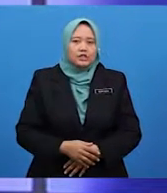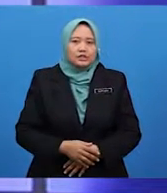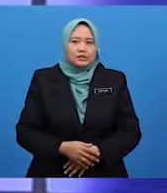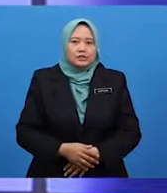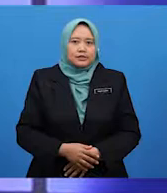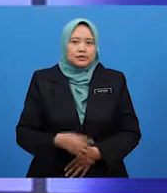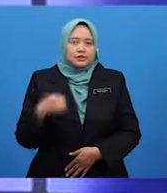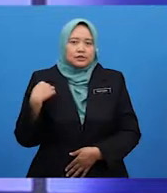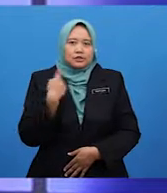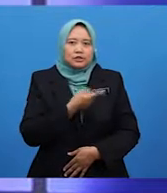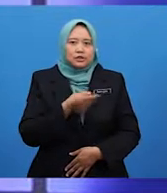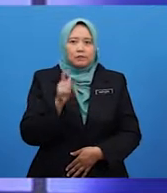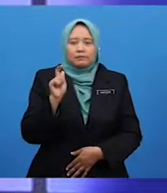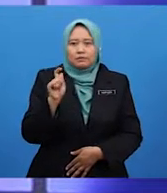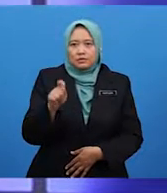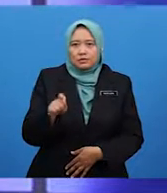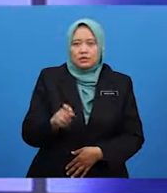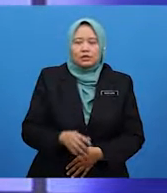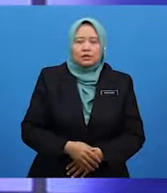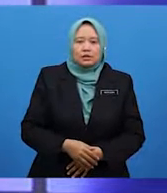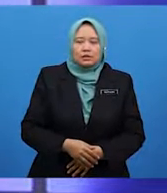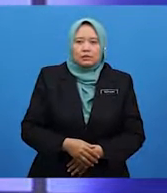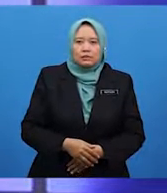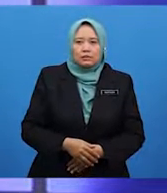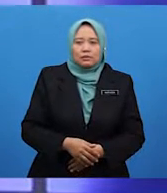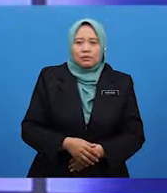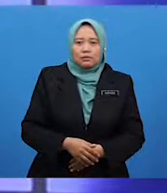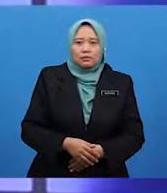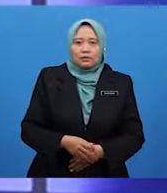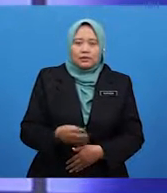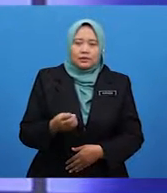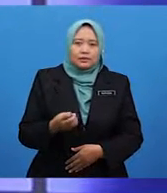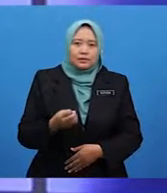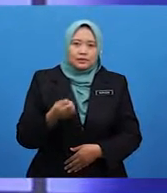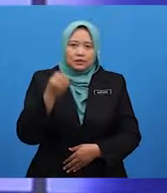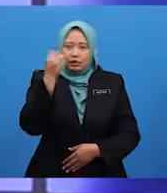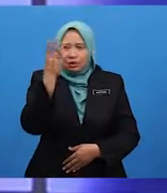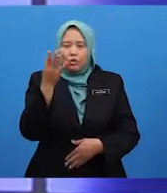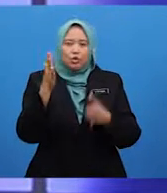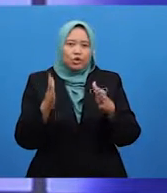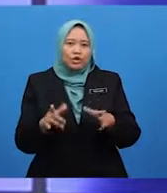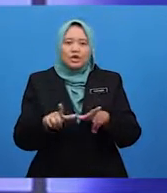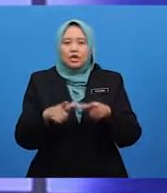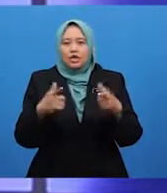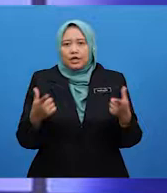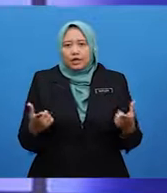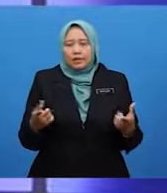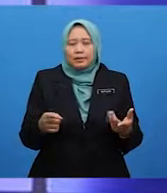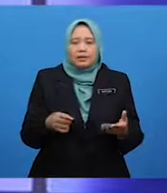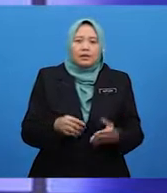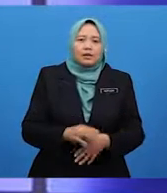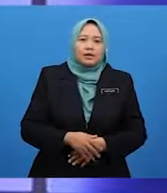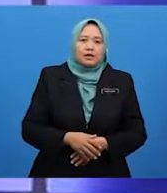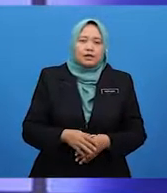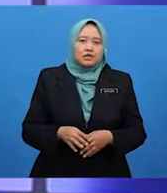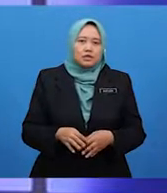nak memperagakan seolah-olah kita membuat baju yang sangat cantik tapi kita simpan dalam almari saja. Tiada siapa yang dapat melihatnya. Jadi kita dah